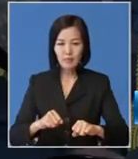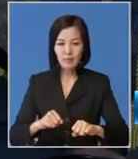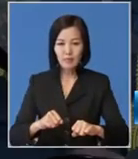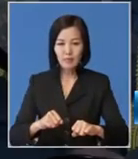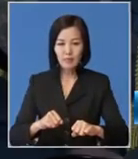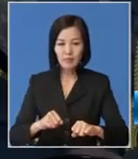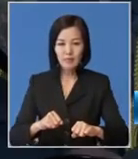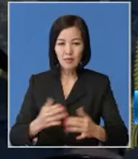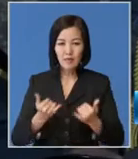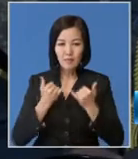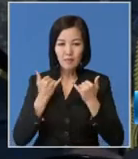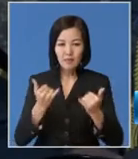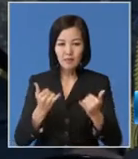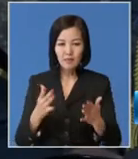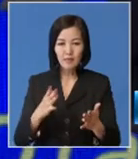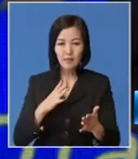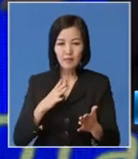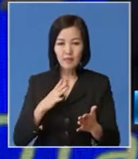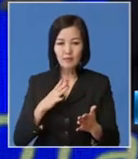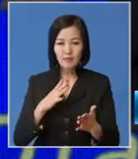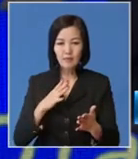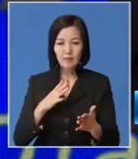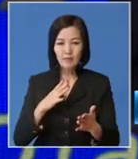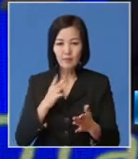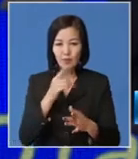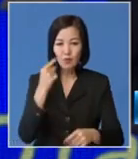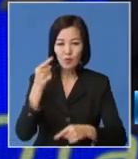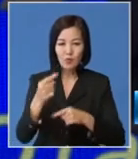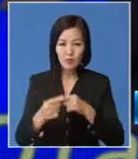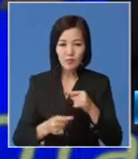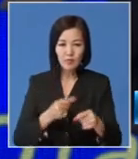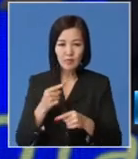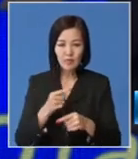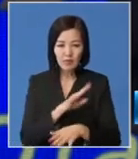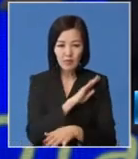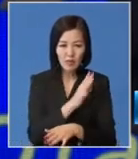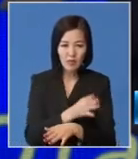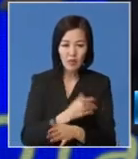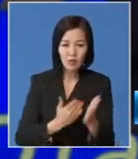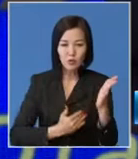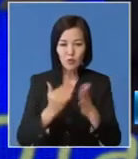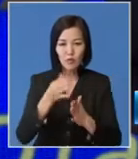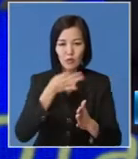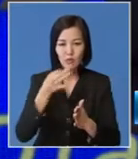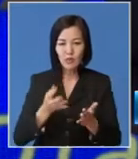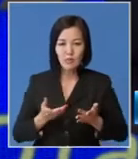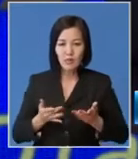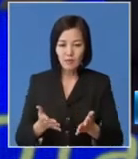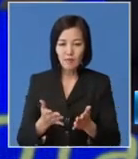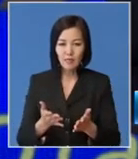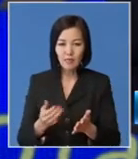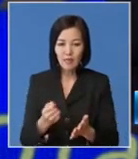өнегесіне бас иіп тағзым етеміз. Өшпес ерлік пен қайсар мінезді, жоғары жауынгершілікті талап ететін осы абзал